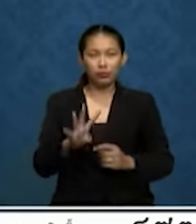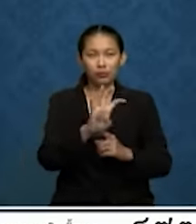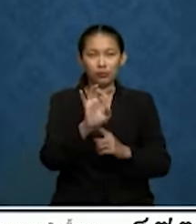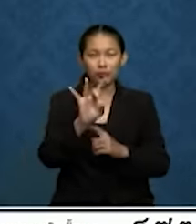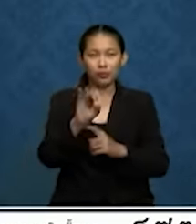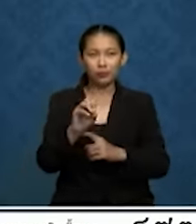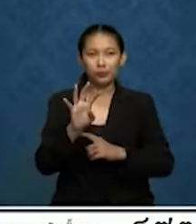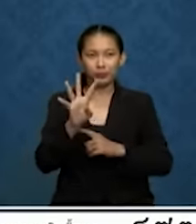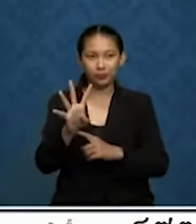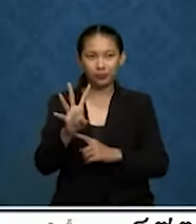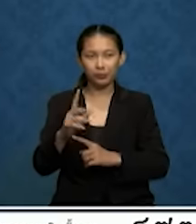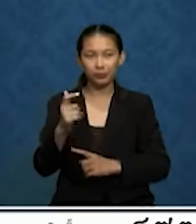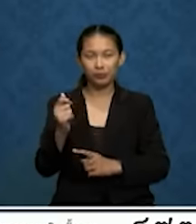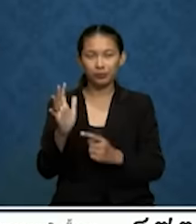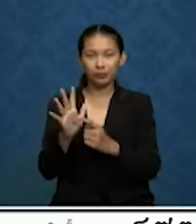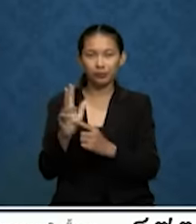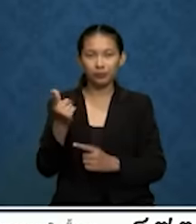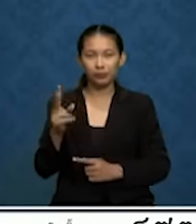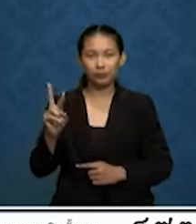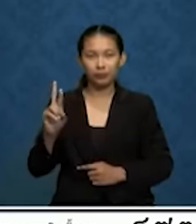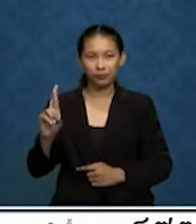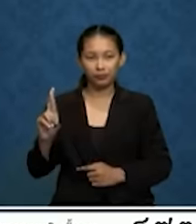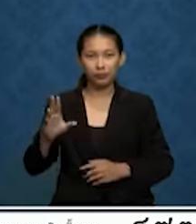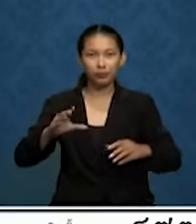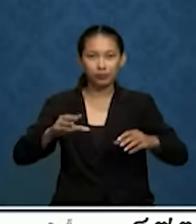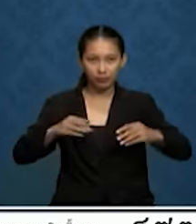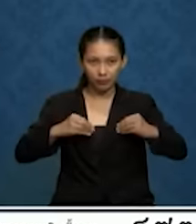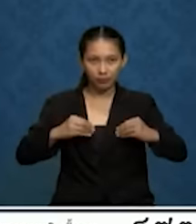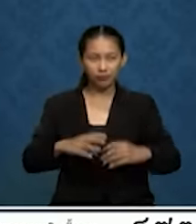484นายอัครทองใจสด เห็นชอบครับ